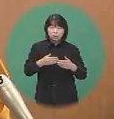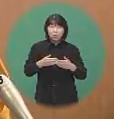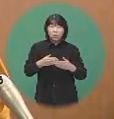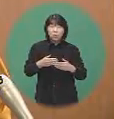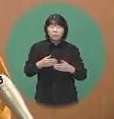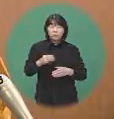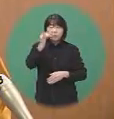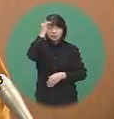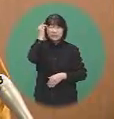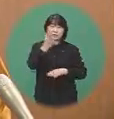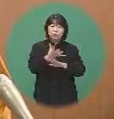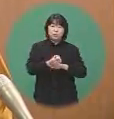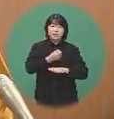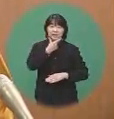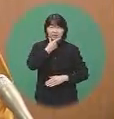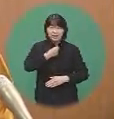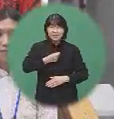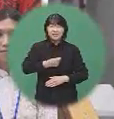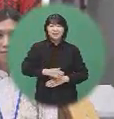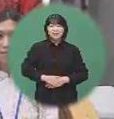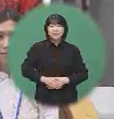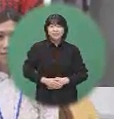of medical equipment.